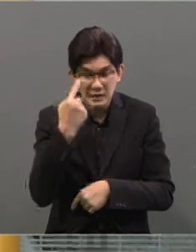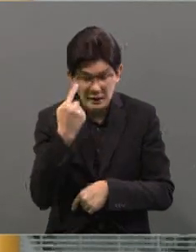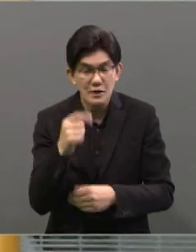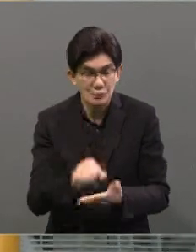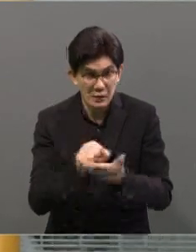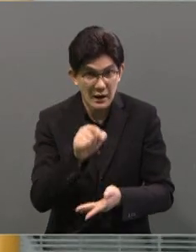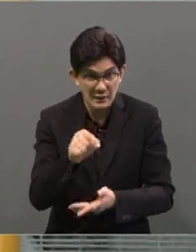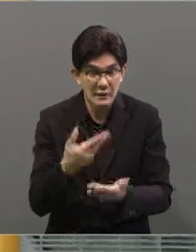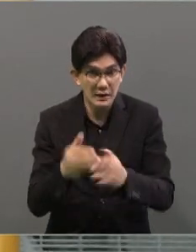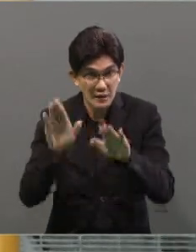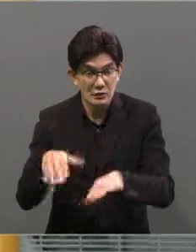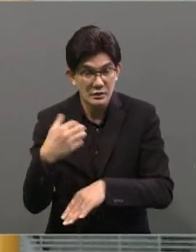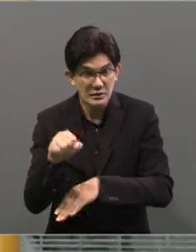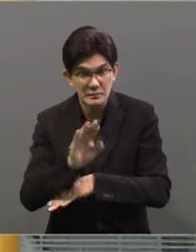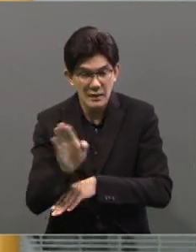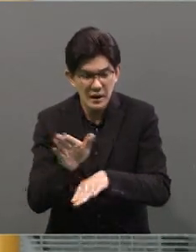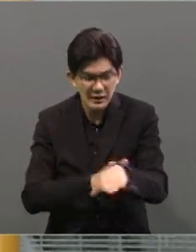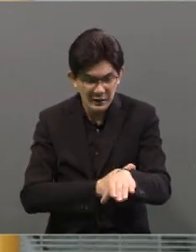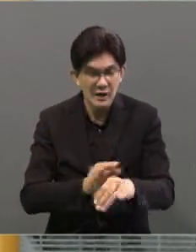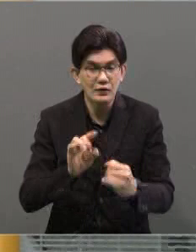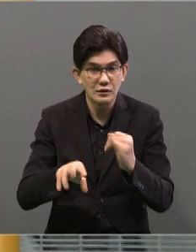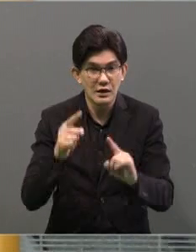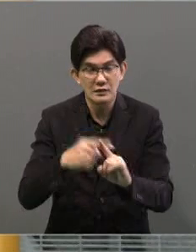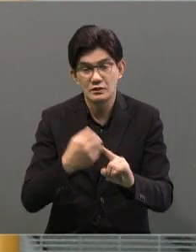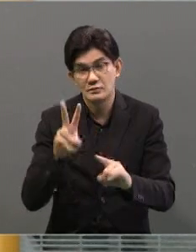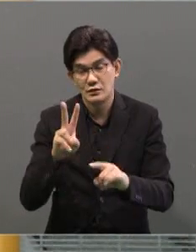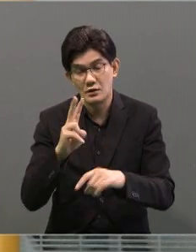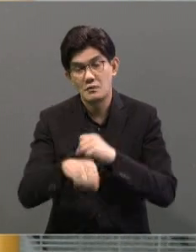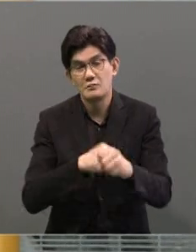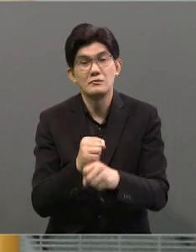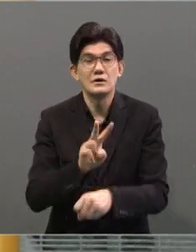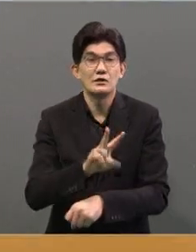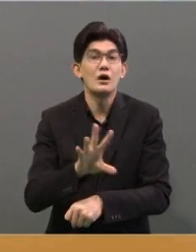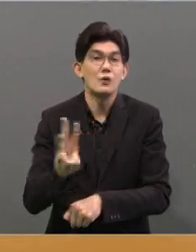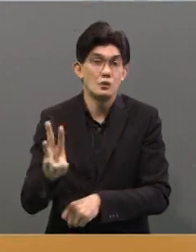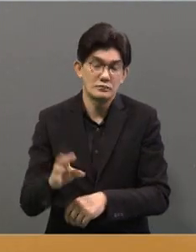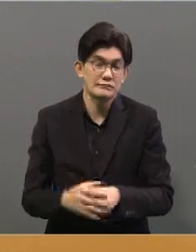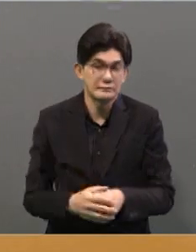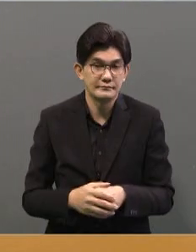การด่านนี้ก็ได้ส่วนลด10บาทยาวๆไปจนถึงสิ้นปีนะฮะ2566เลยนะครับ